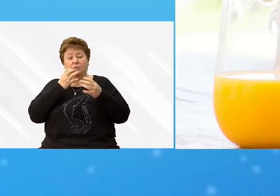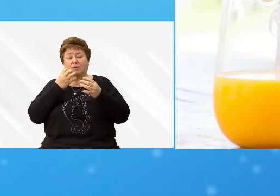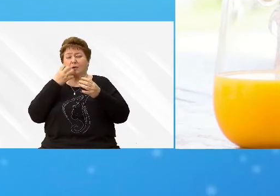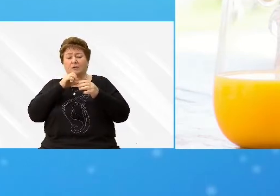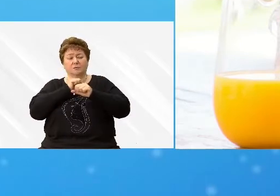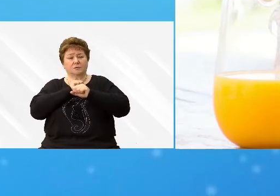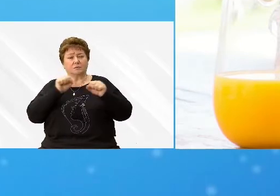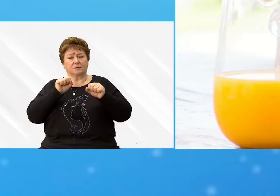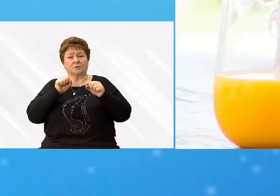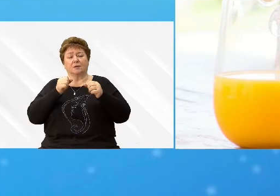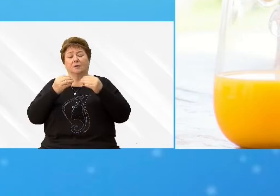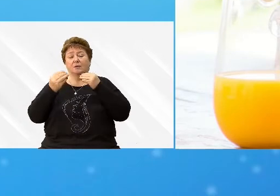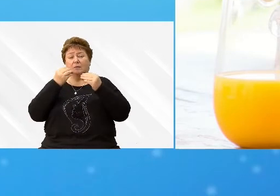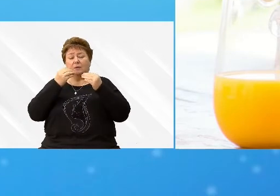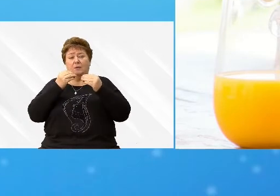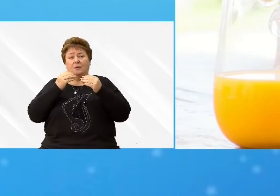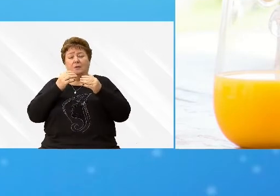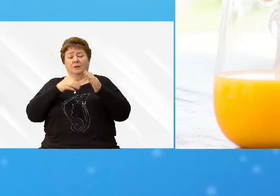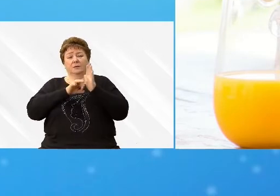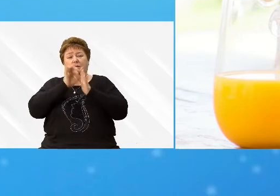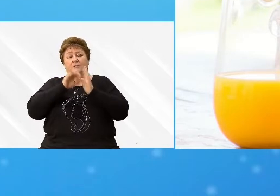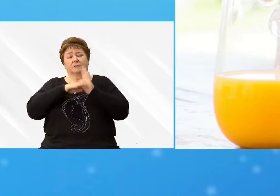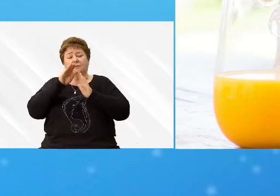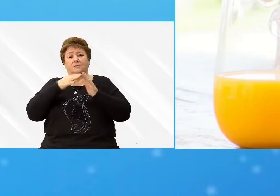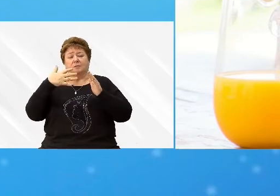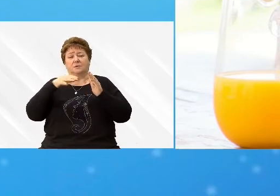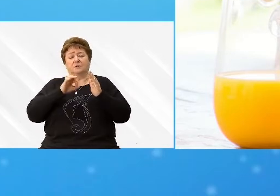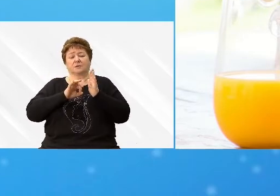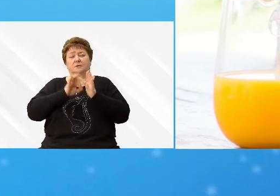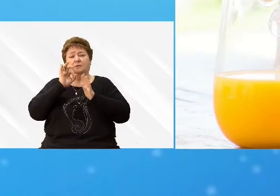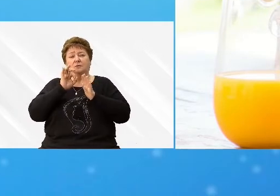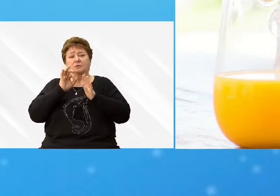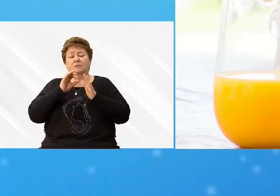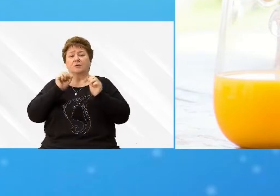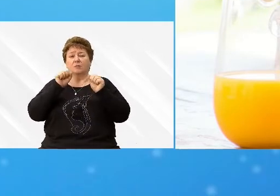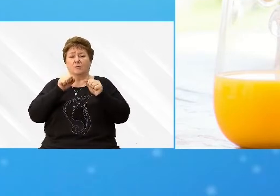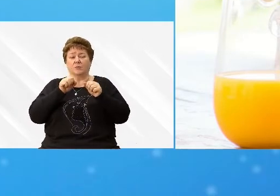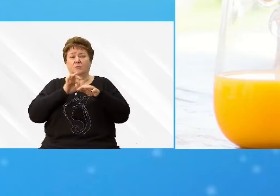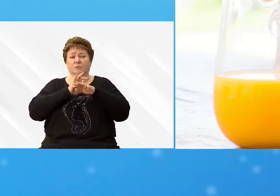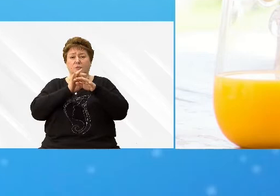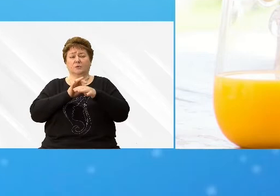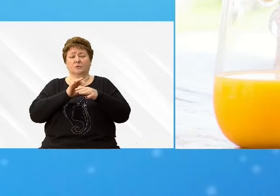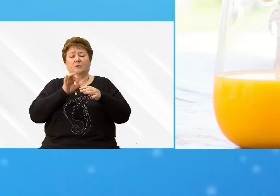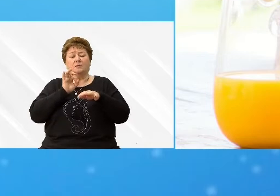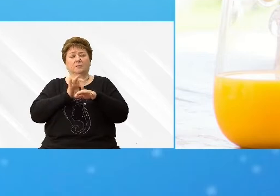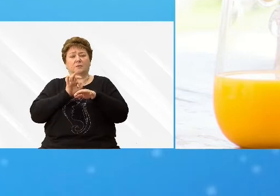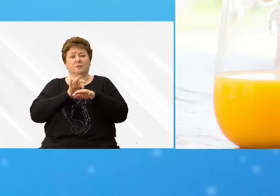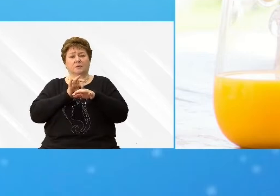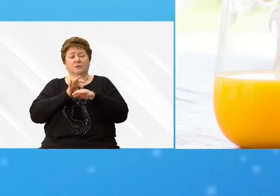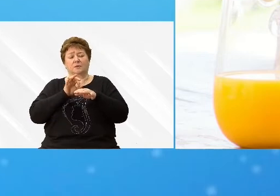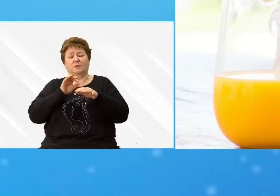употребление пищи температура которой выше 50 градусов может привести к хроническому воспалению